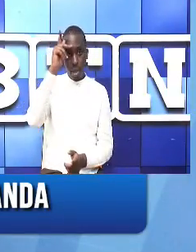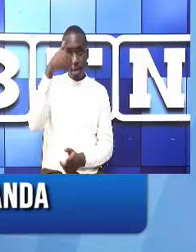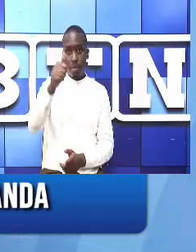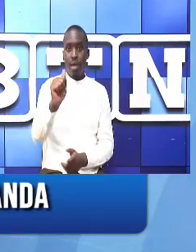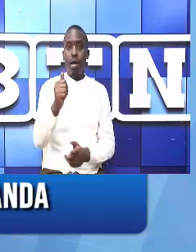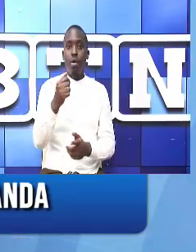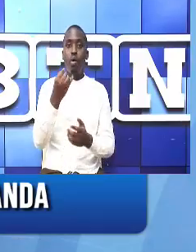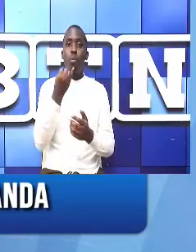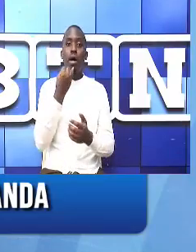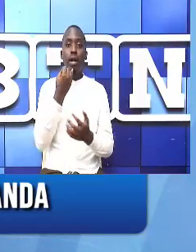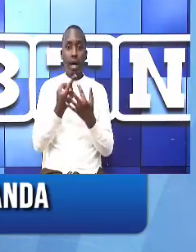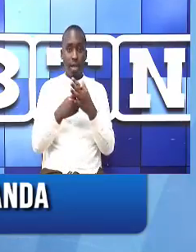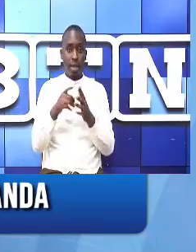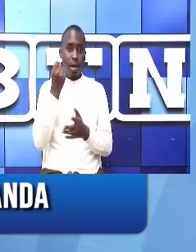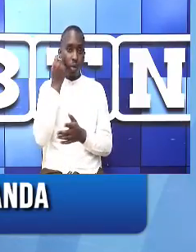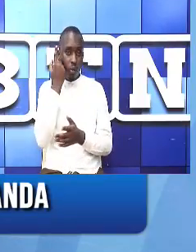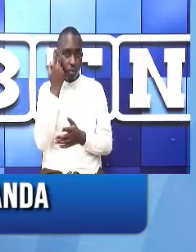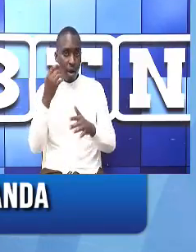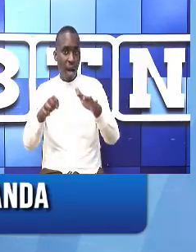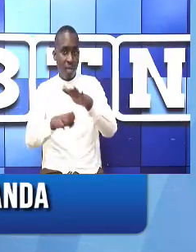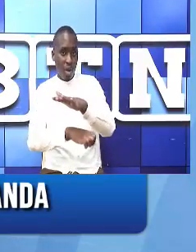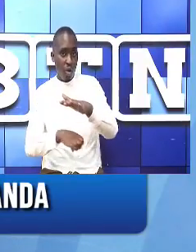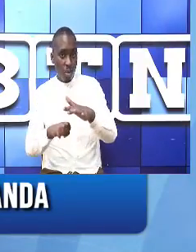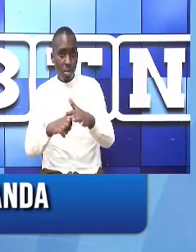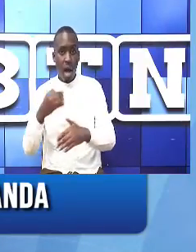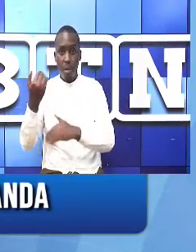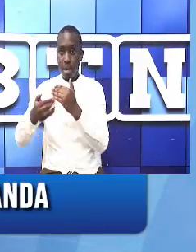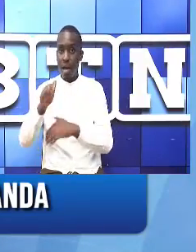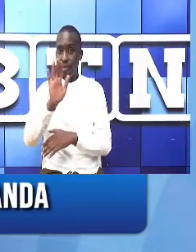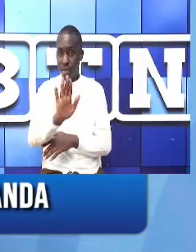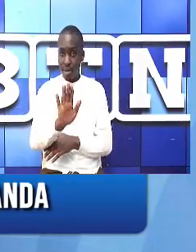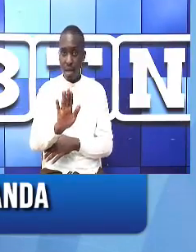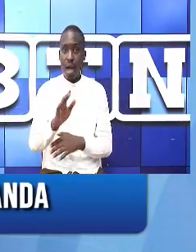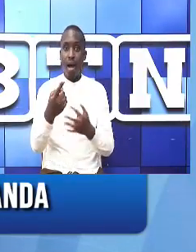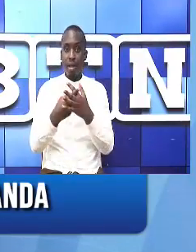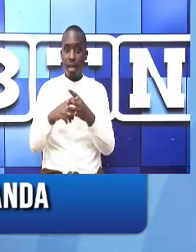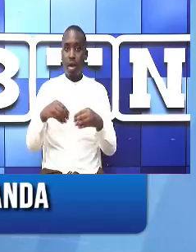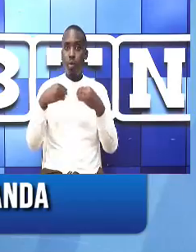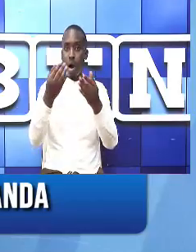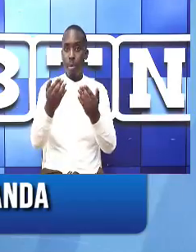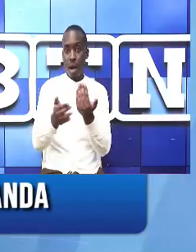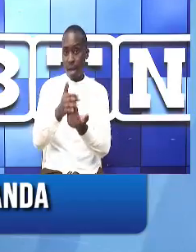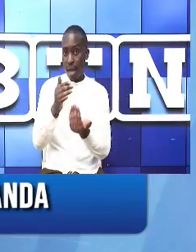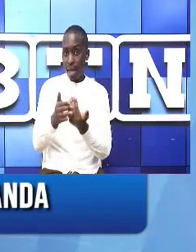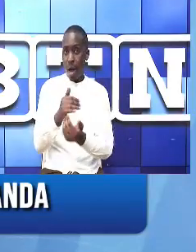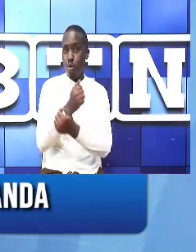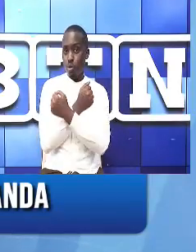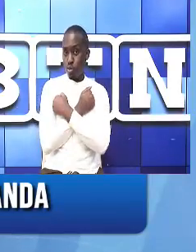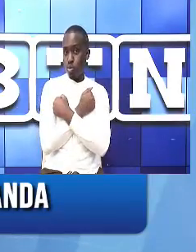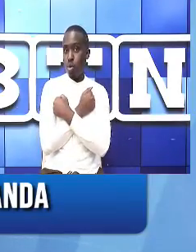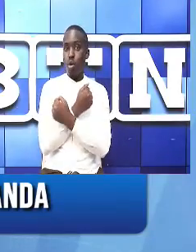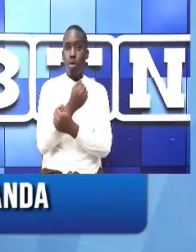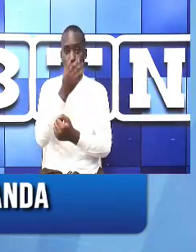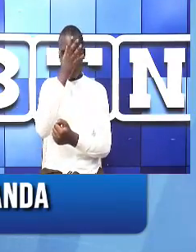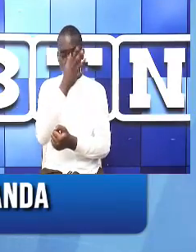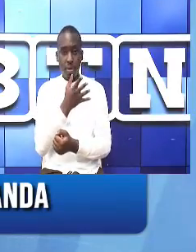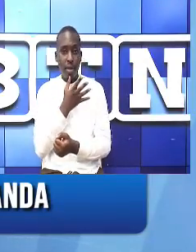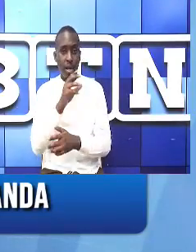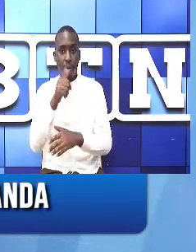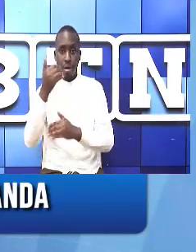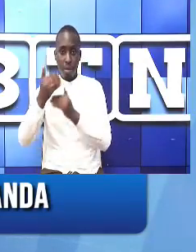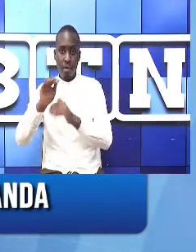agatangira kumva environoma agatangira kumva ibimukikije agatangira guhabwa keya urukundo rw'umubyeyi rw'abamukikije